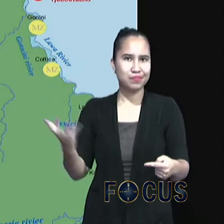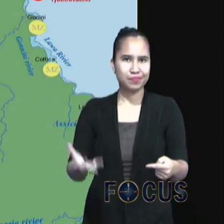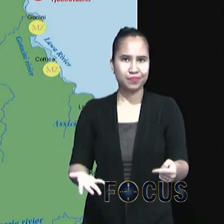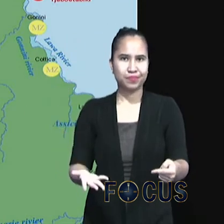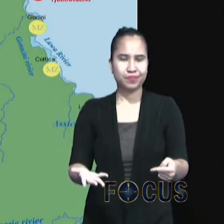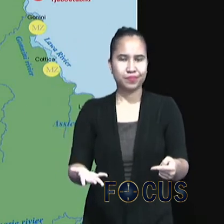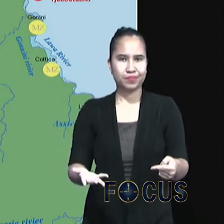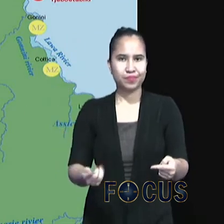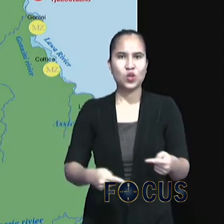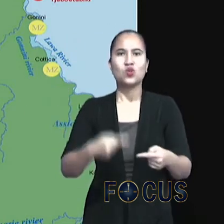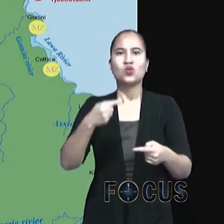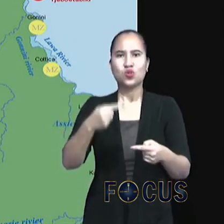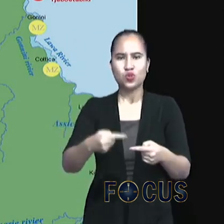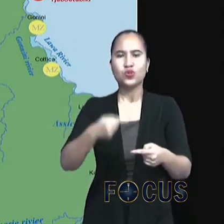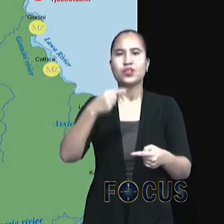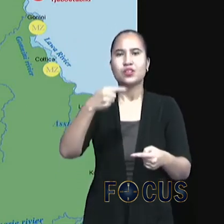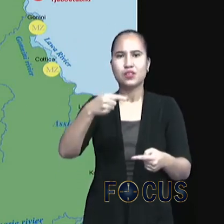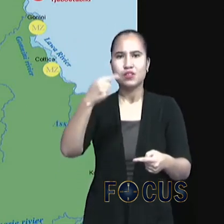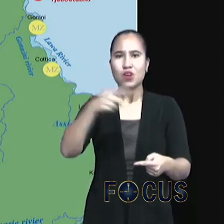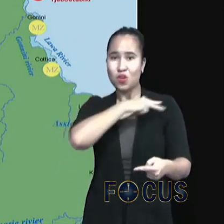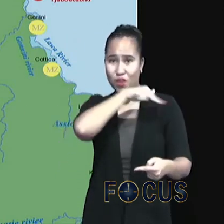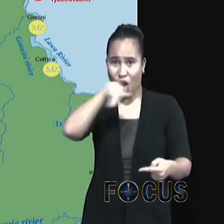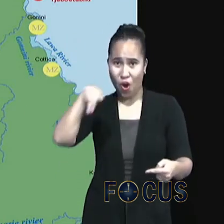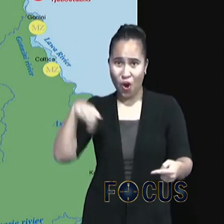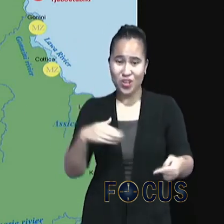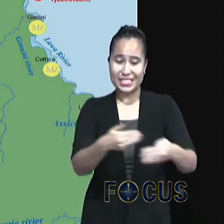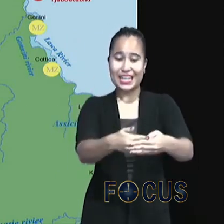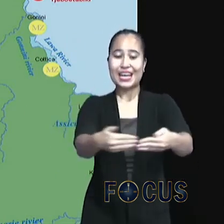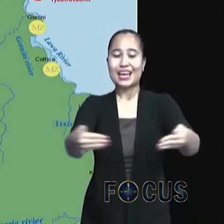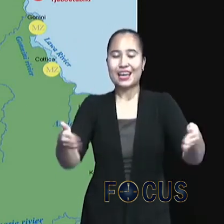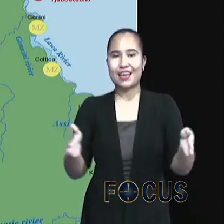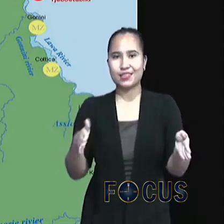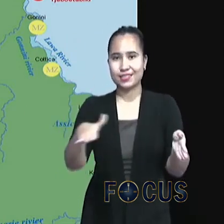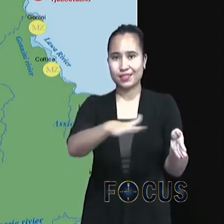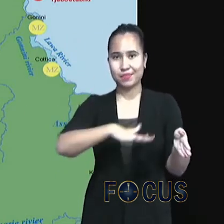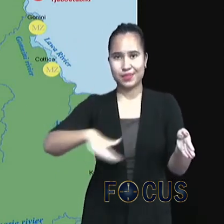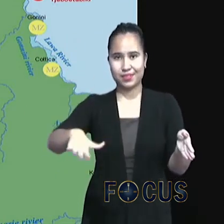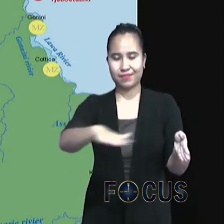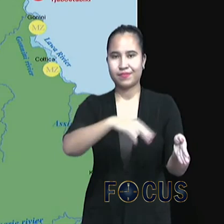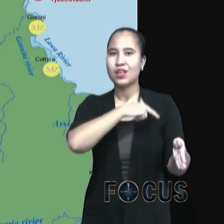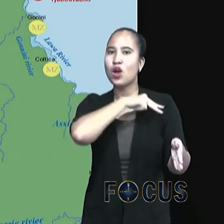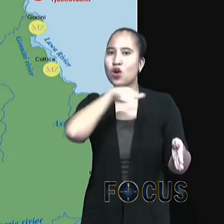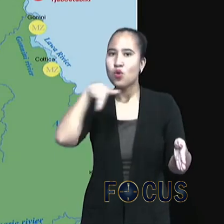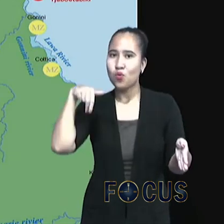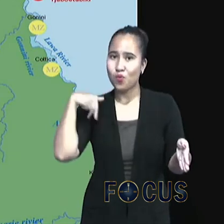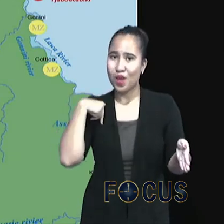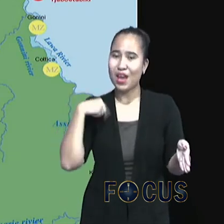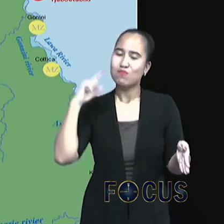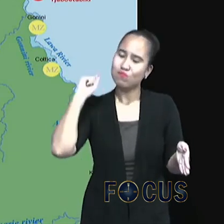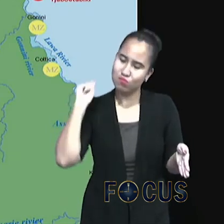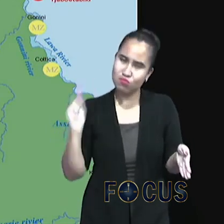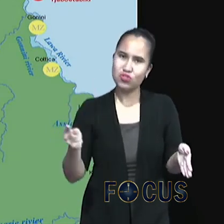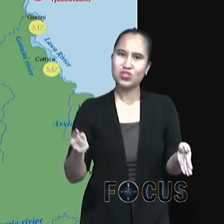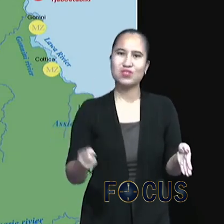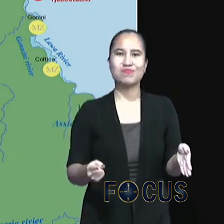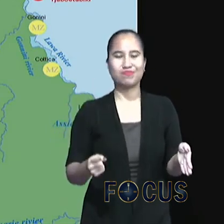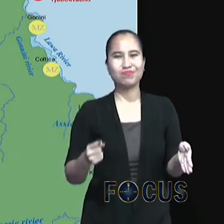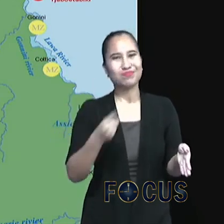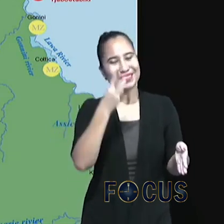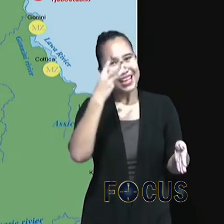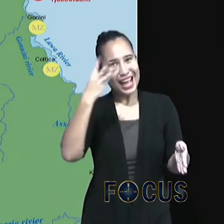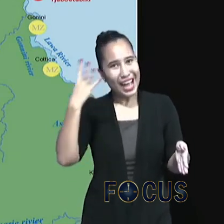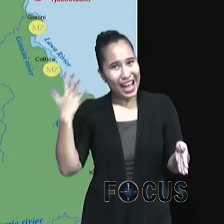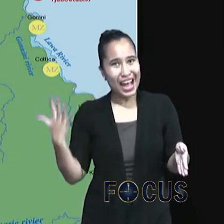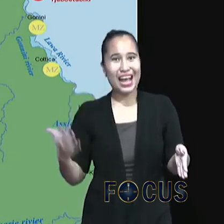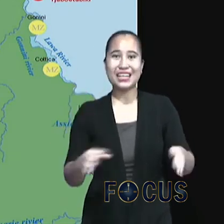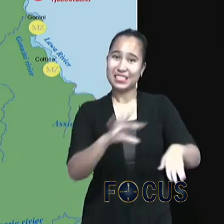groeiende dreiging van onze grensgebieden, moesten we dus in dit gebied een aantal polies extra